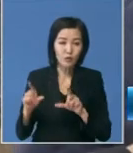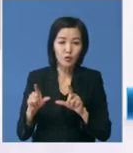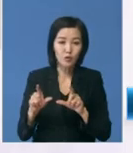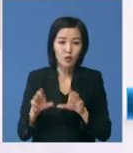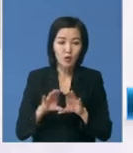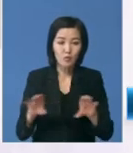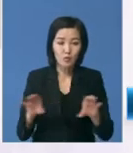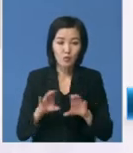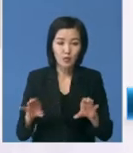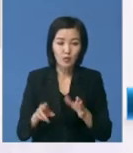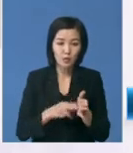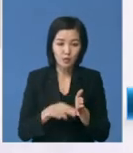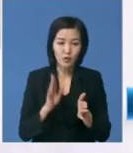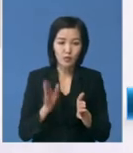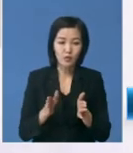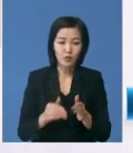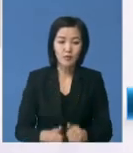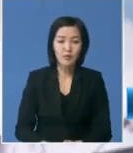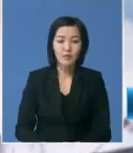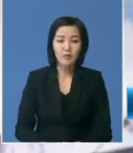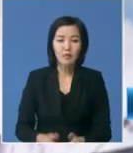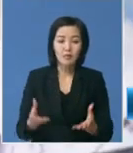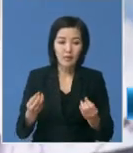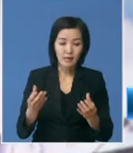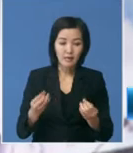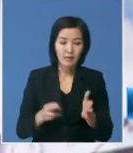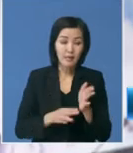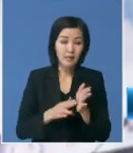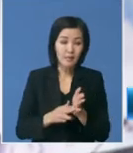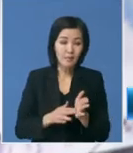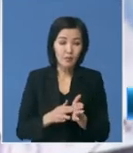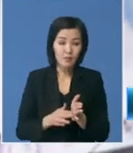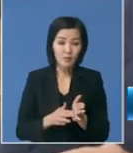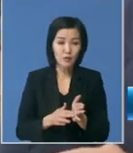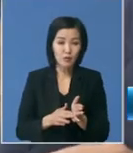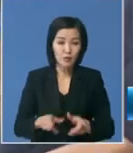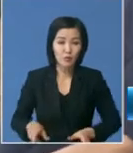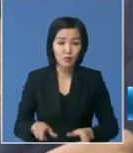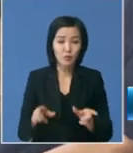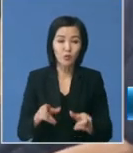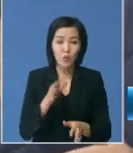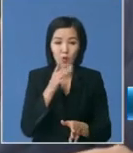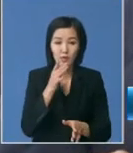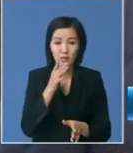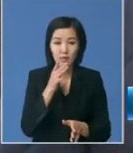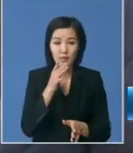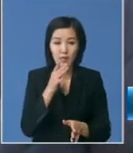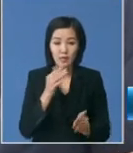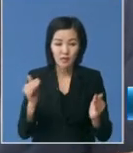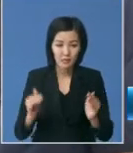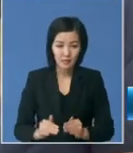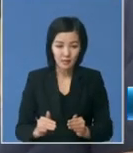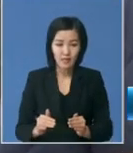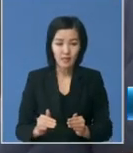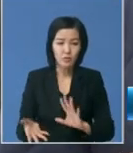пойыздарын өткізуге мүмкіншілік туындады. Одан бөлек теміржол жолды жүріп өту уақытысы тағы да қысқарды.